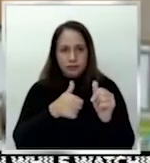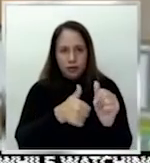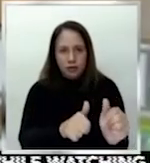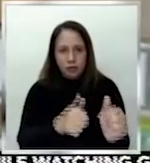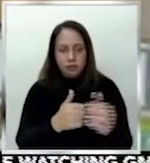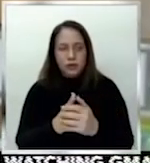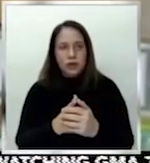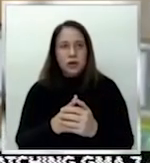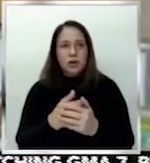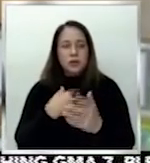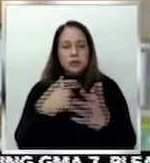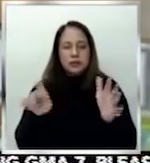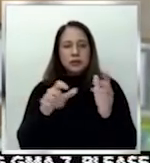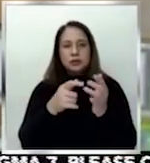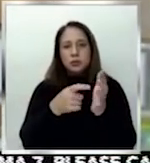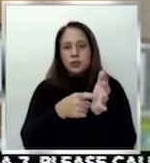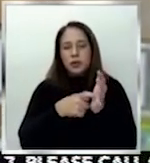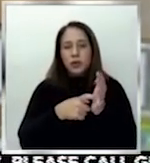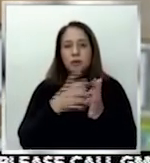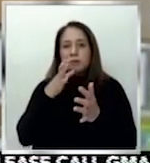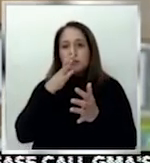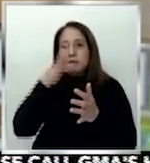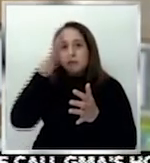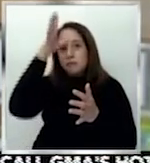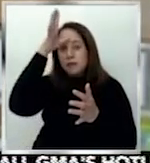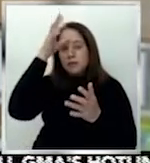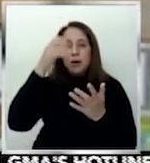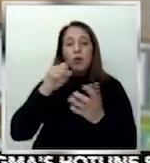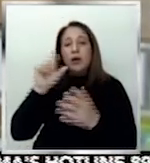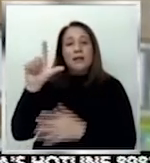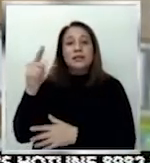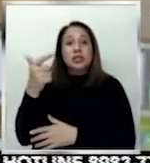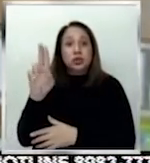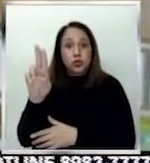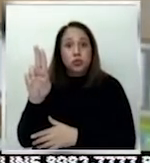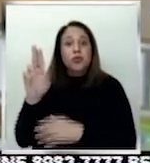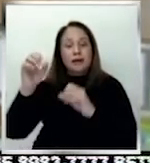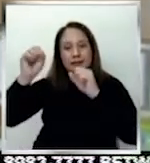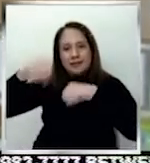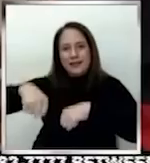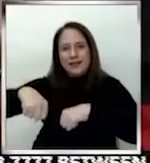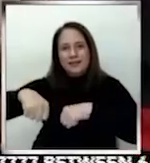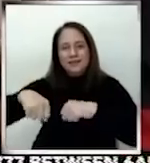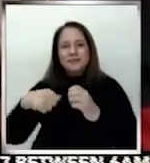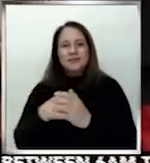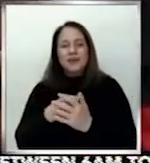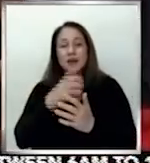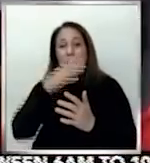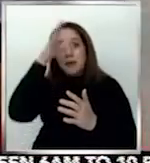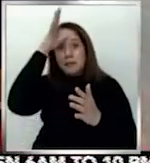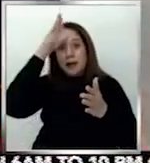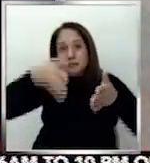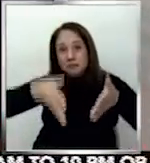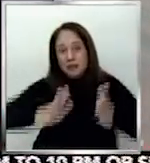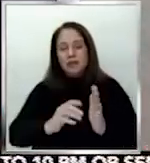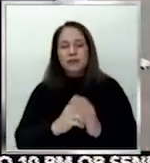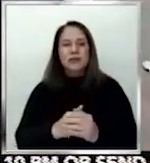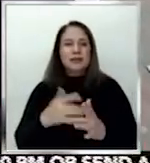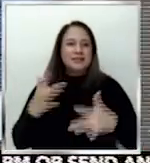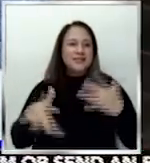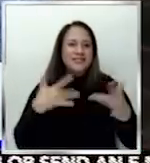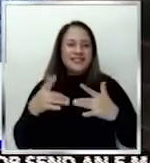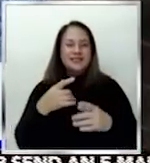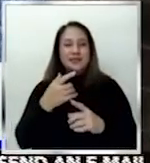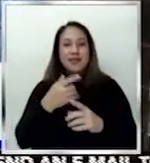require the concurrence of the local chief executive at saka parental consent. Excited na ang grade 4 na si